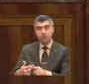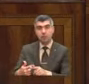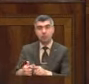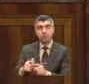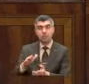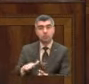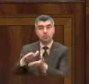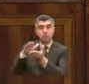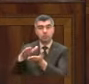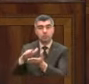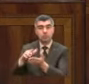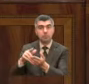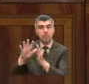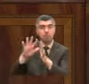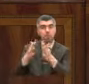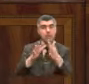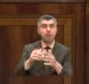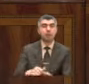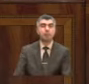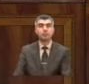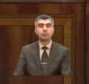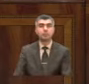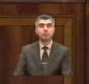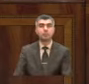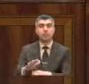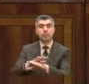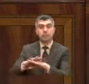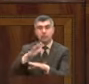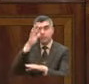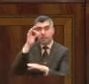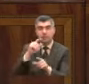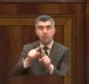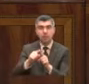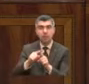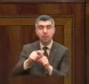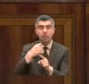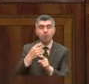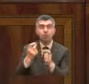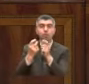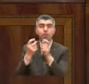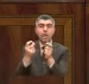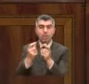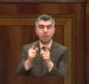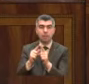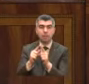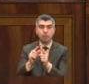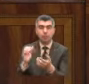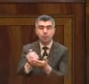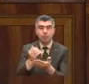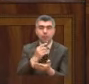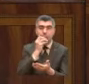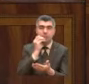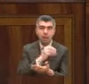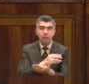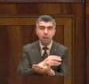من ميزانية الدولة لقطاع البيئة، سياسة وآثار تدبير المفوض اللي كنشوفوا أنه كاين مساهمة ديالو أو غيره في